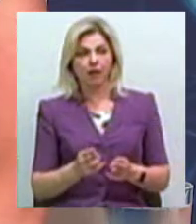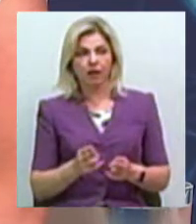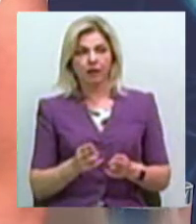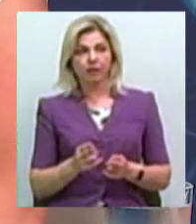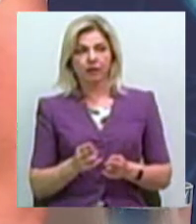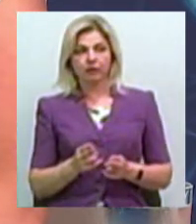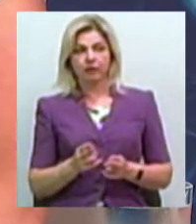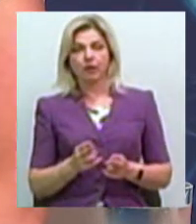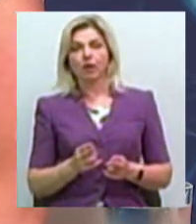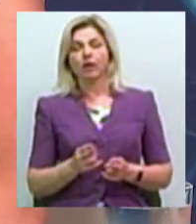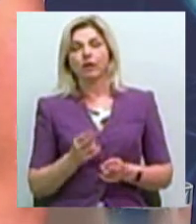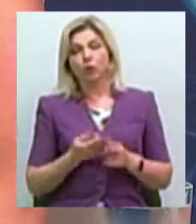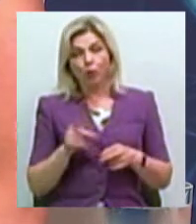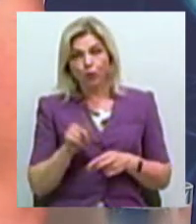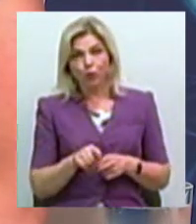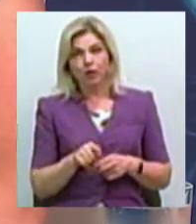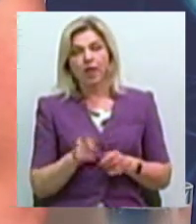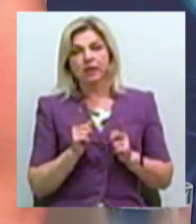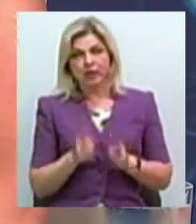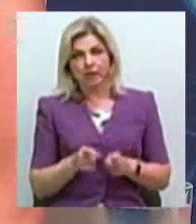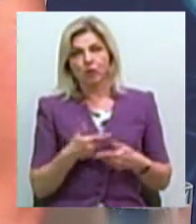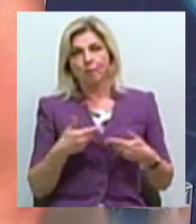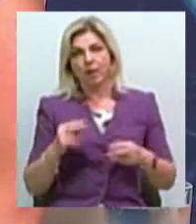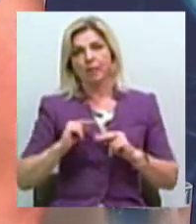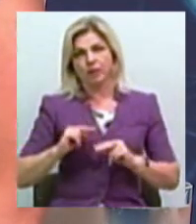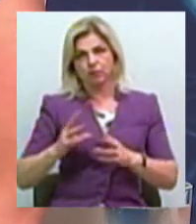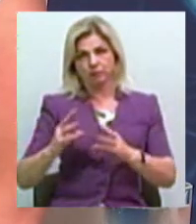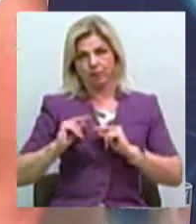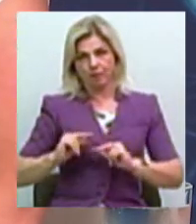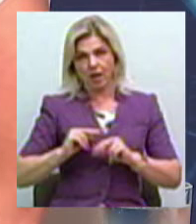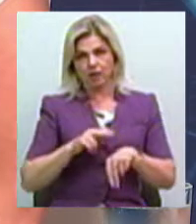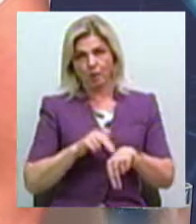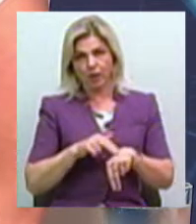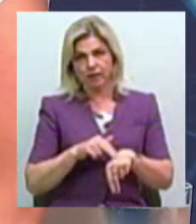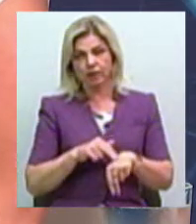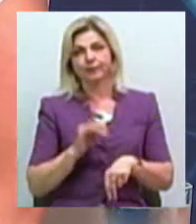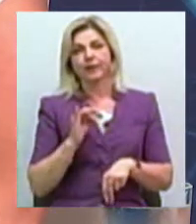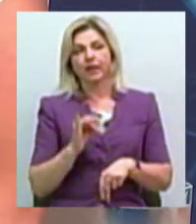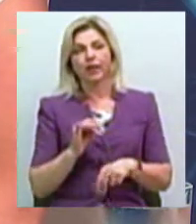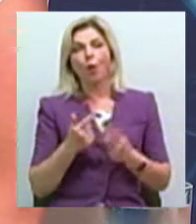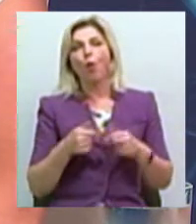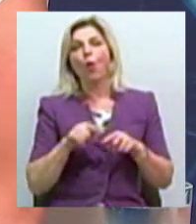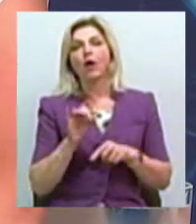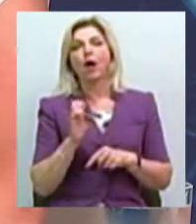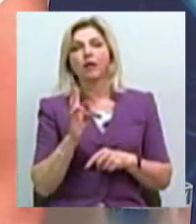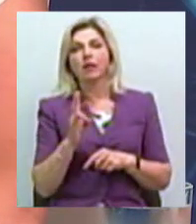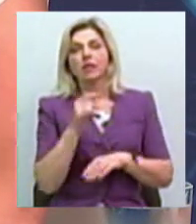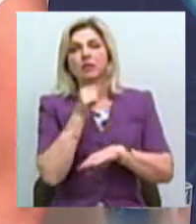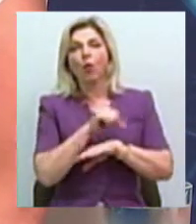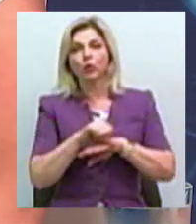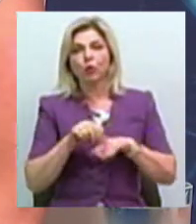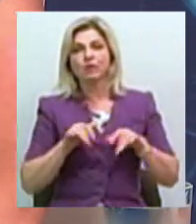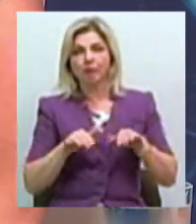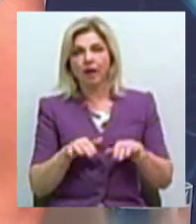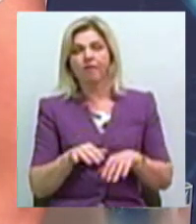кримінально караними злочинами, тому дійсно ми з ними працюємо в тісній співпраці. Також, звичайно, це органи закордонних справ,